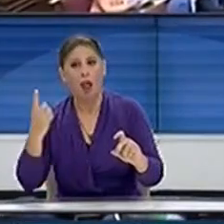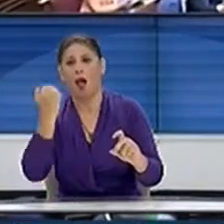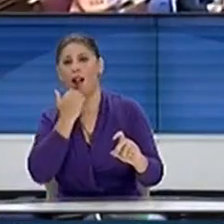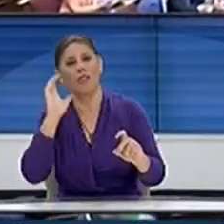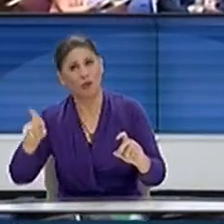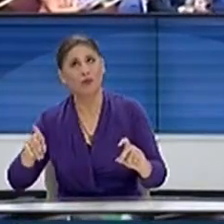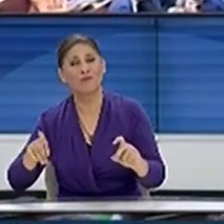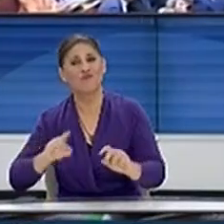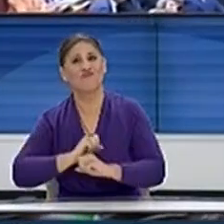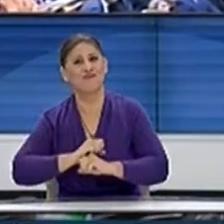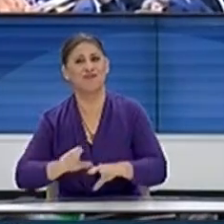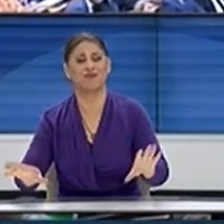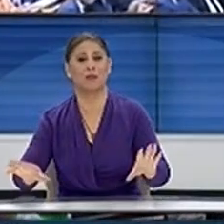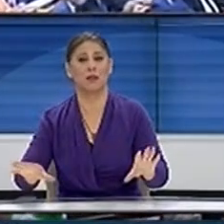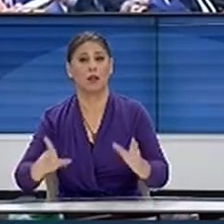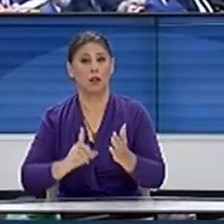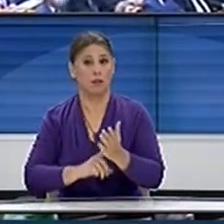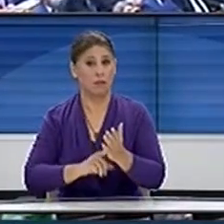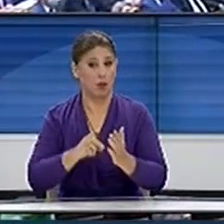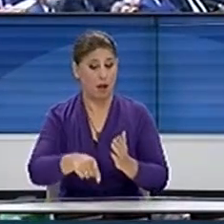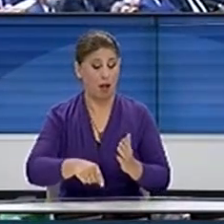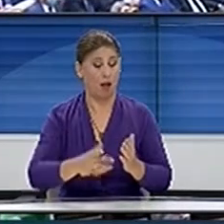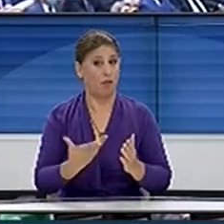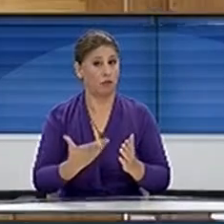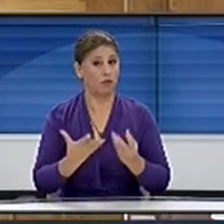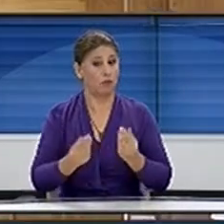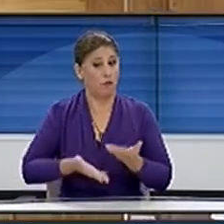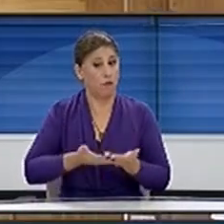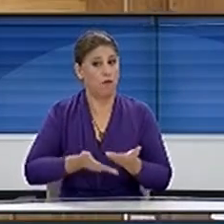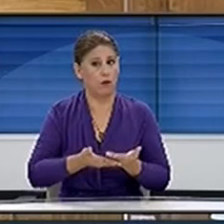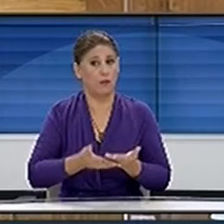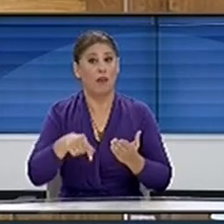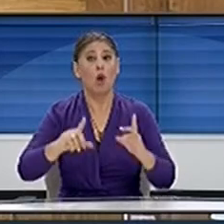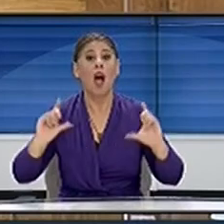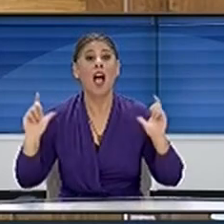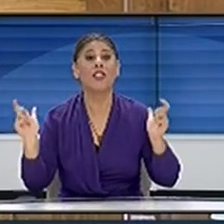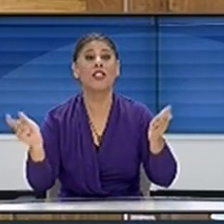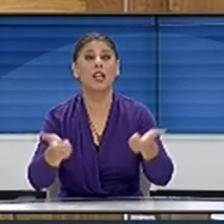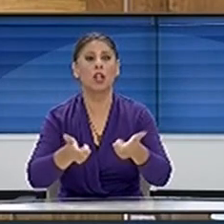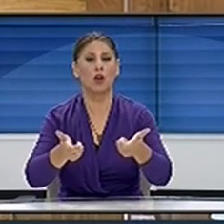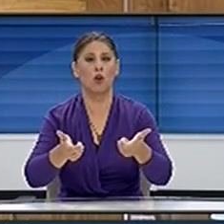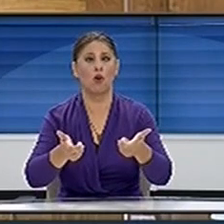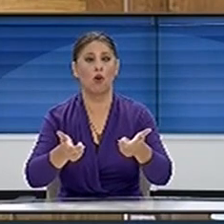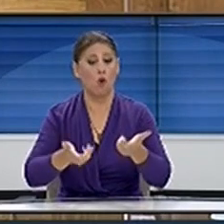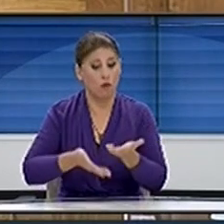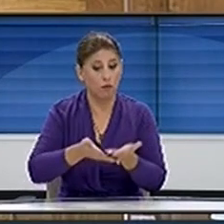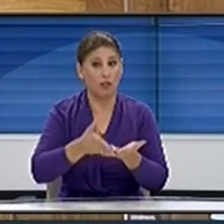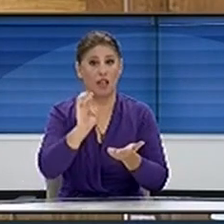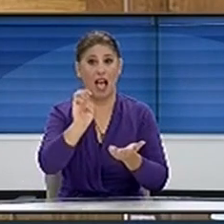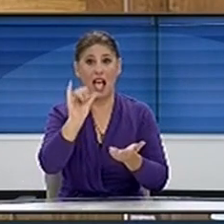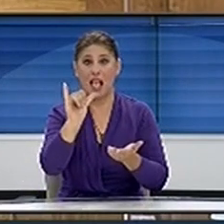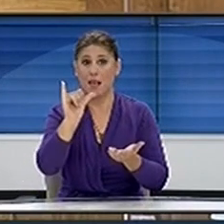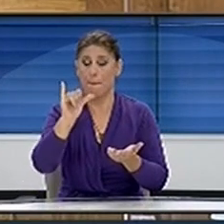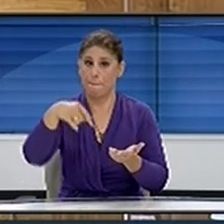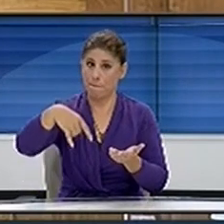τον πολύτιμο επιχειρησιακό βραχίωνα του κράτους. Είναι ένας θετικός βραχίωνας. Δεν επιτρέπεται να παραλύσει ούτε